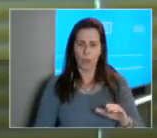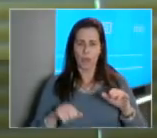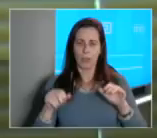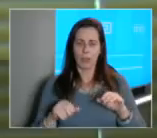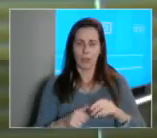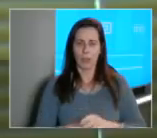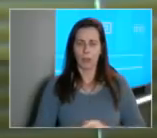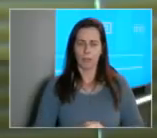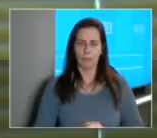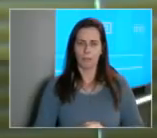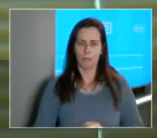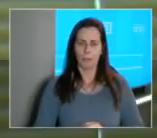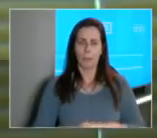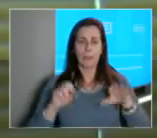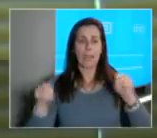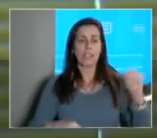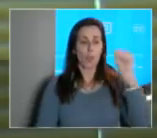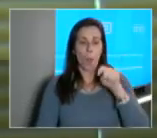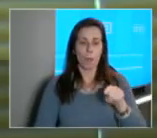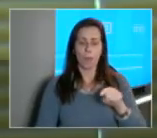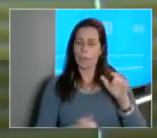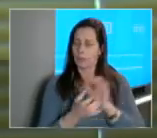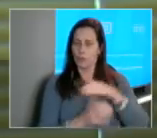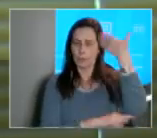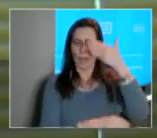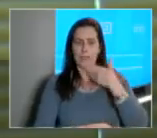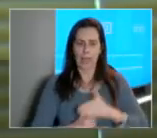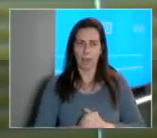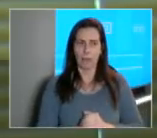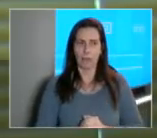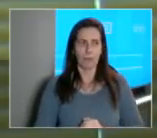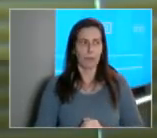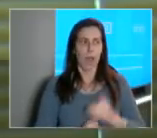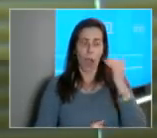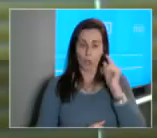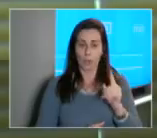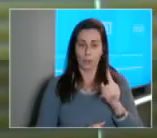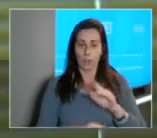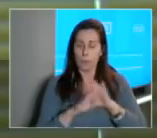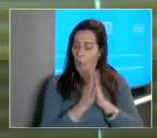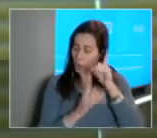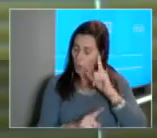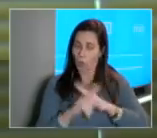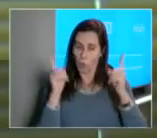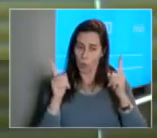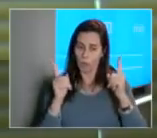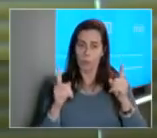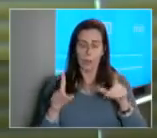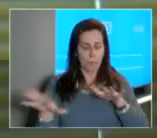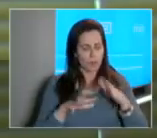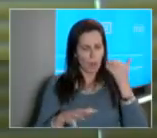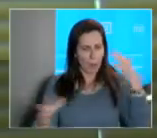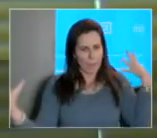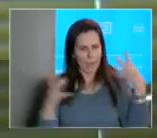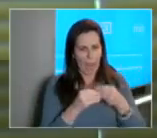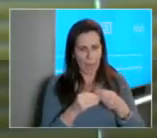שהנשיא ואובמה הם ידידים של מדינת ישראל. ארצות הברית היא, עם כל חילוקי הדעות שהיו לנו עם ממשלים